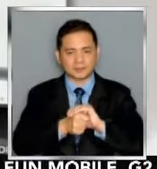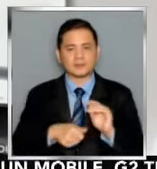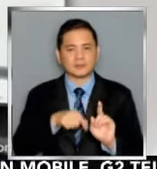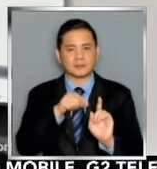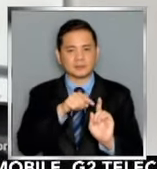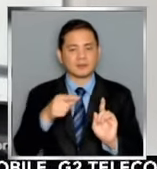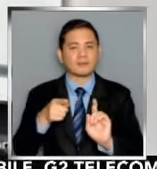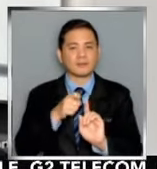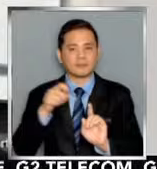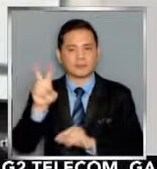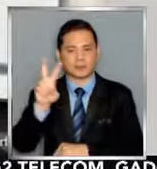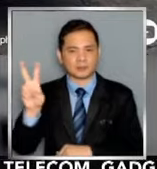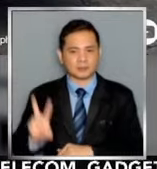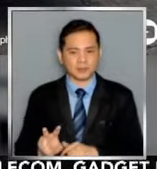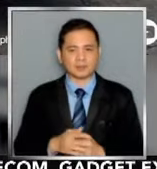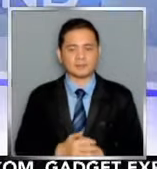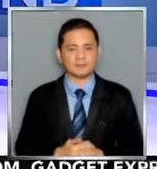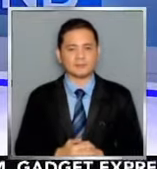Valenzuela.